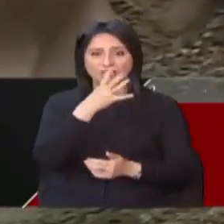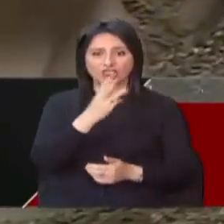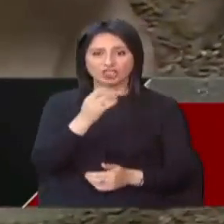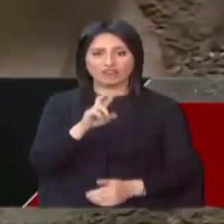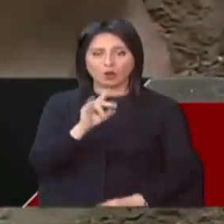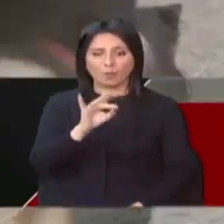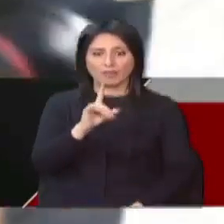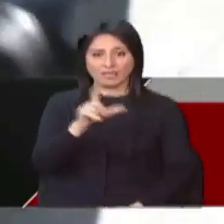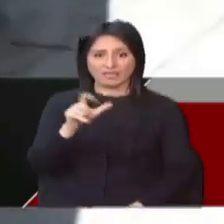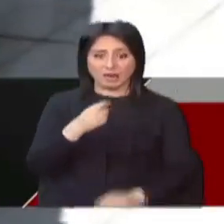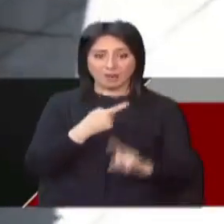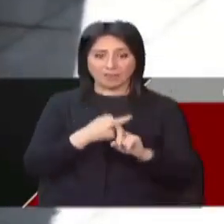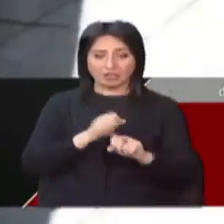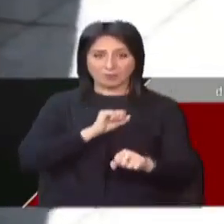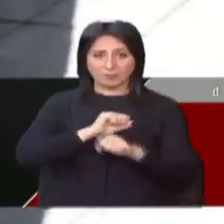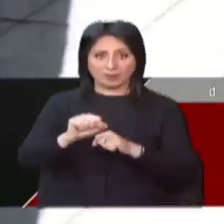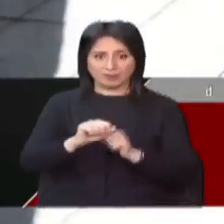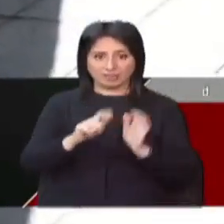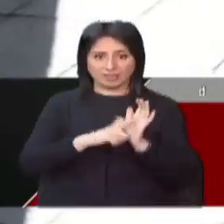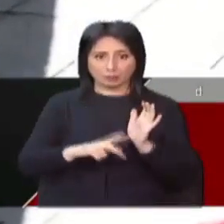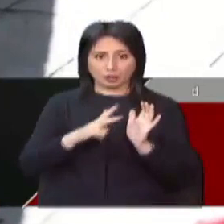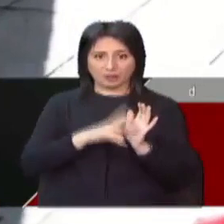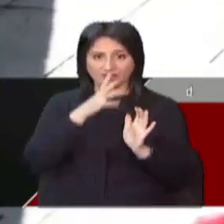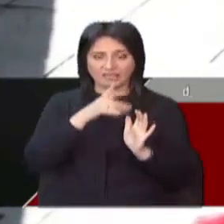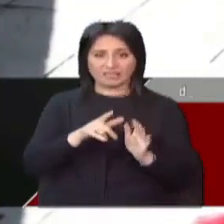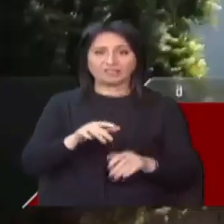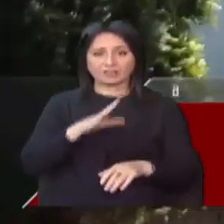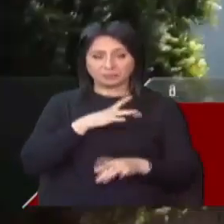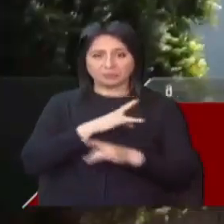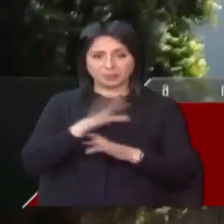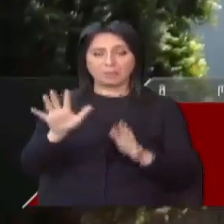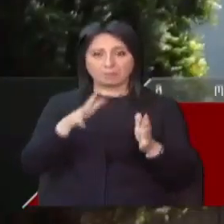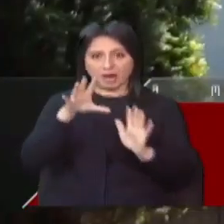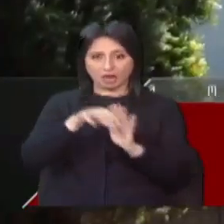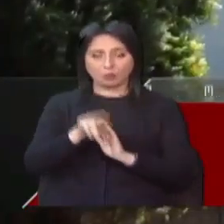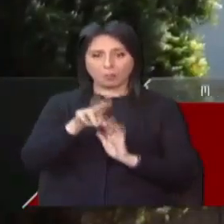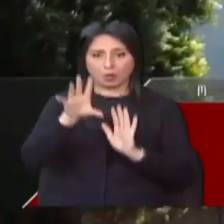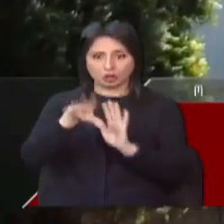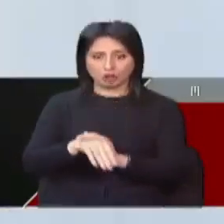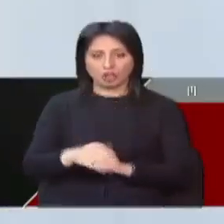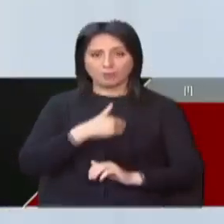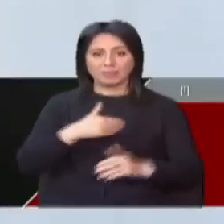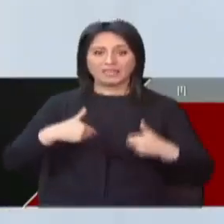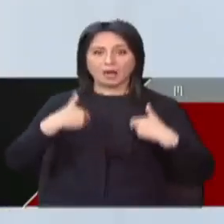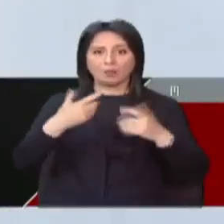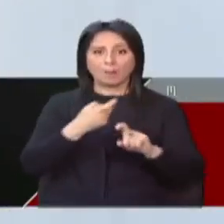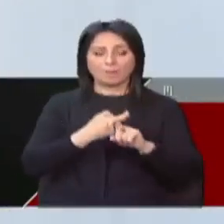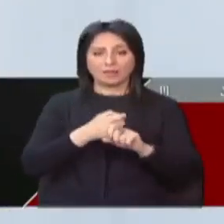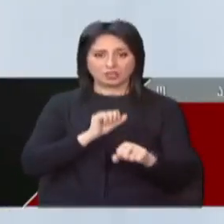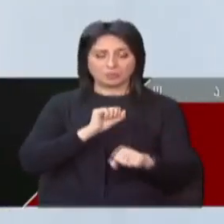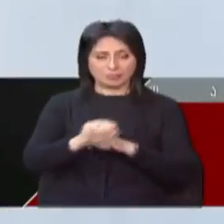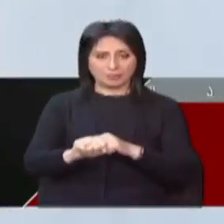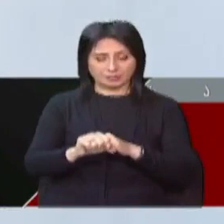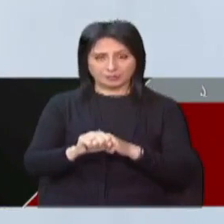შალვა კუპატაძეს. ფაშიზმზე გამარჯვების 78 წლის თავი აღნიშნეს დღეს ბათუმსა და ფოთშიც. მინდა მოგილოცოთ ფაშიზმზე